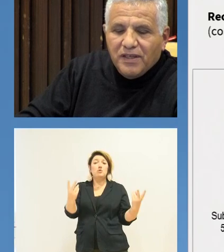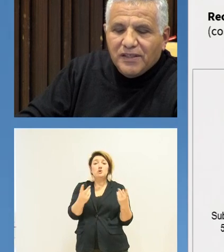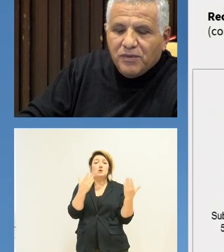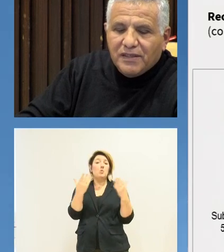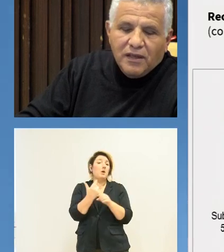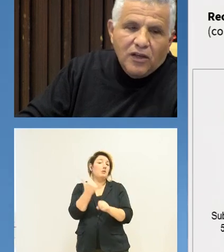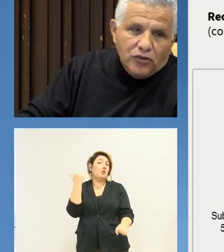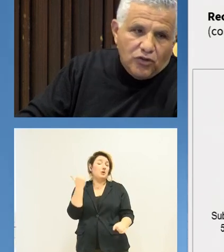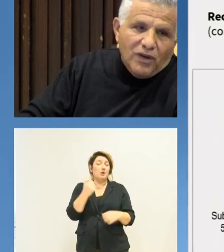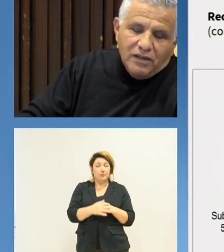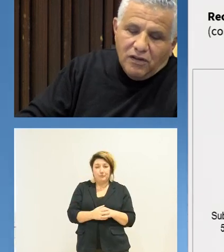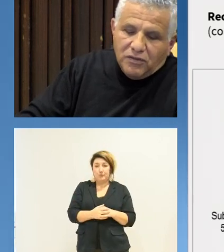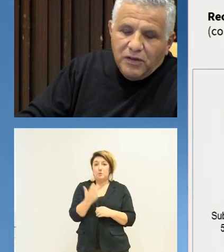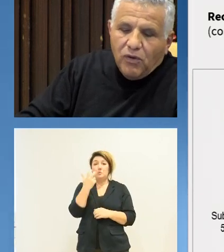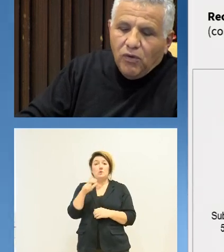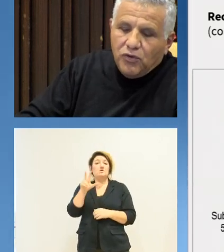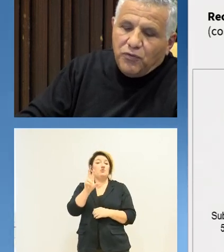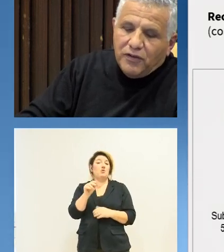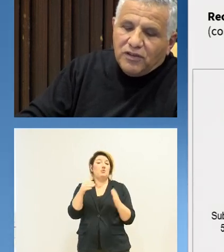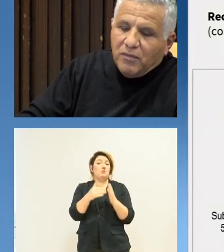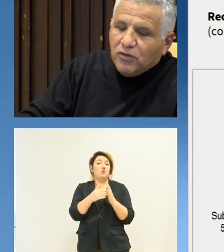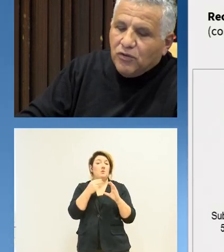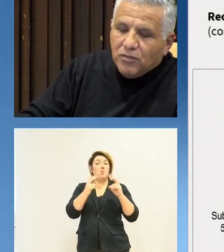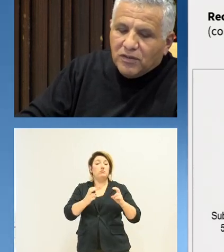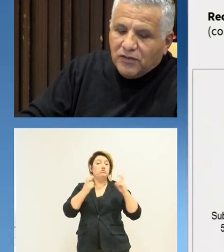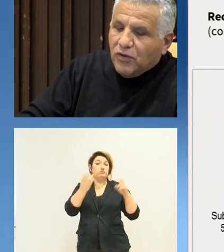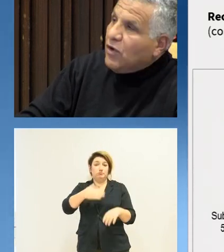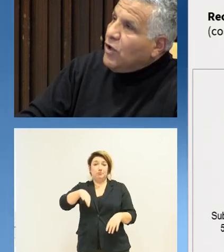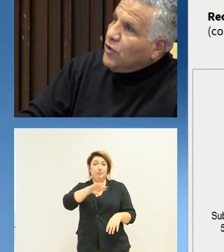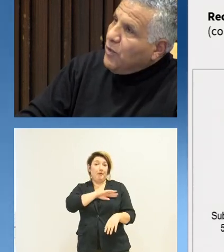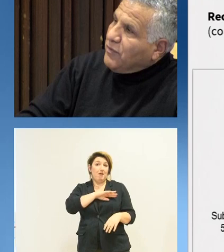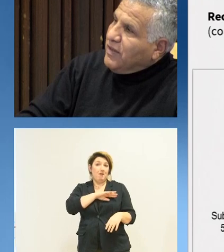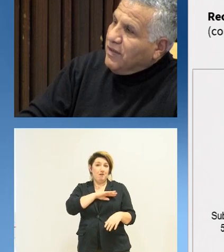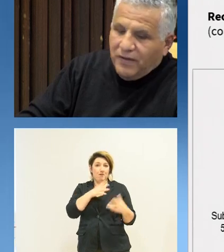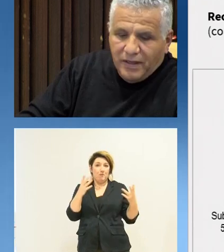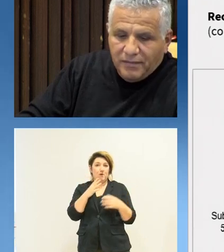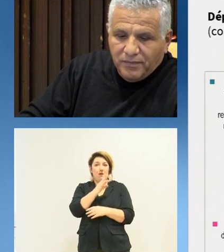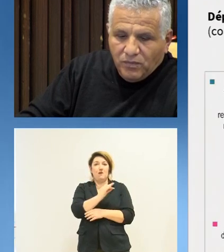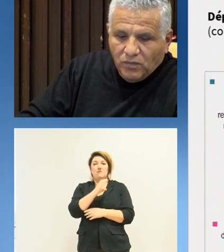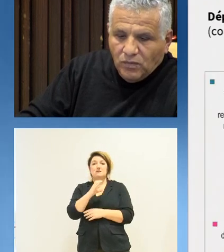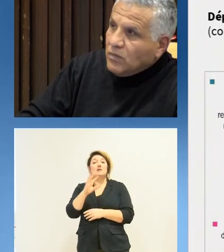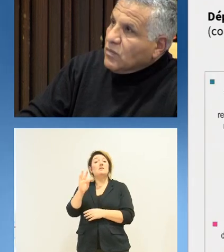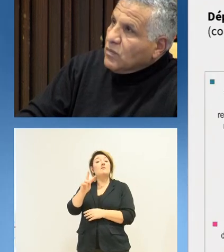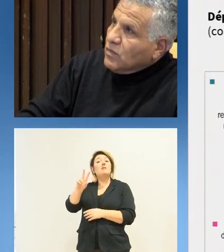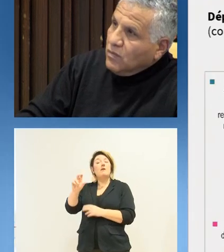bp 2010 8 de 330 mille euros du fait notamment d'une augmentation du fctva